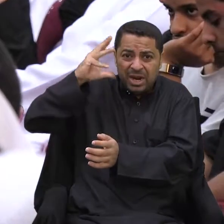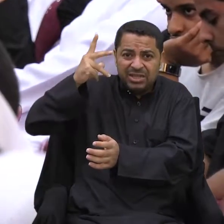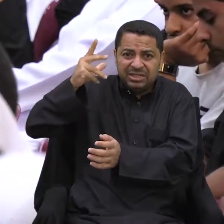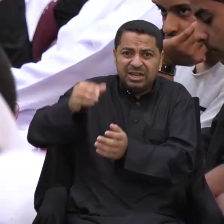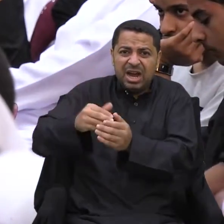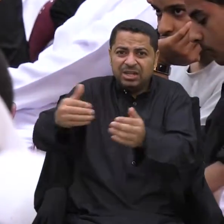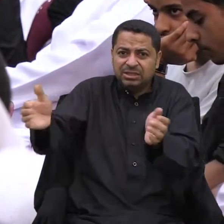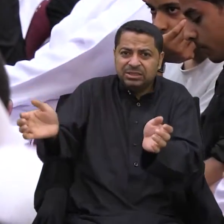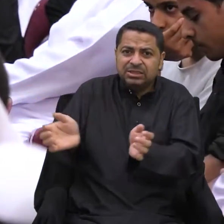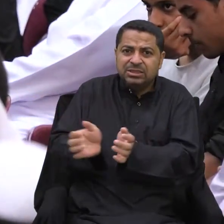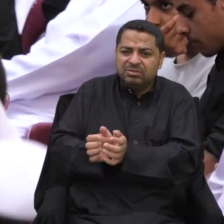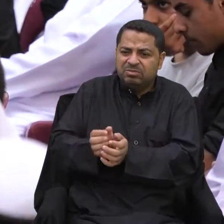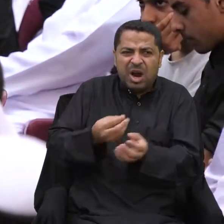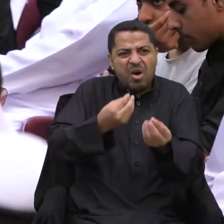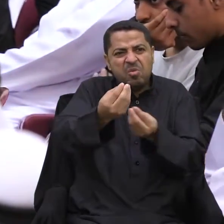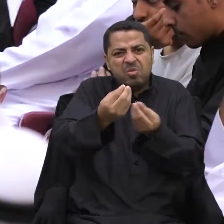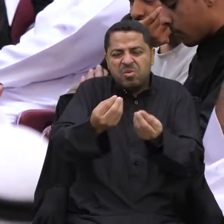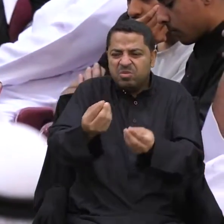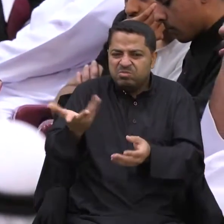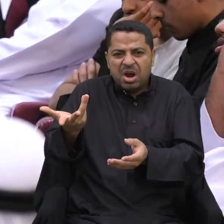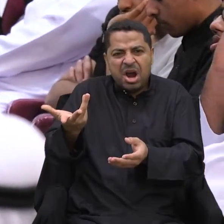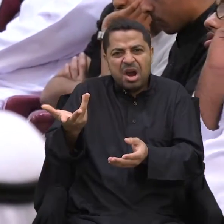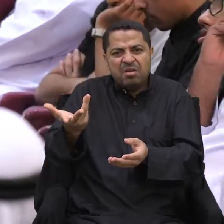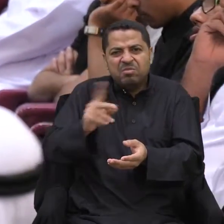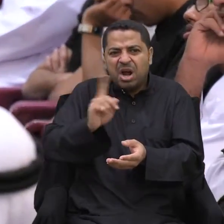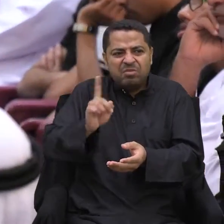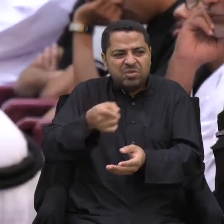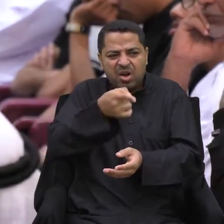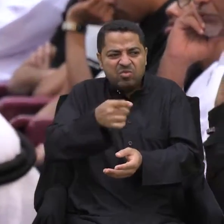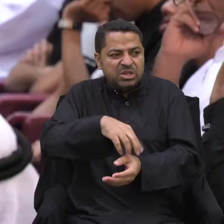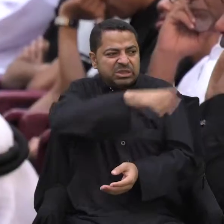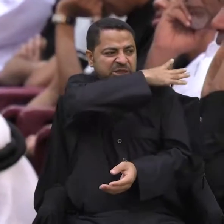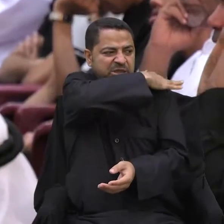القوم عن القول بتكليم